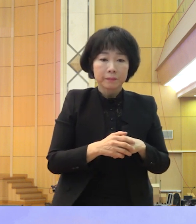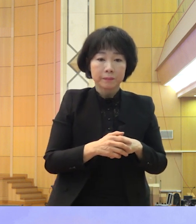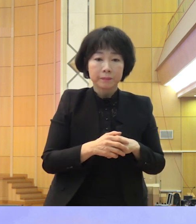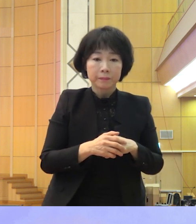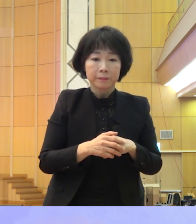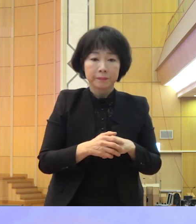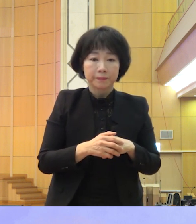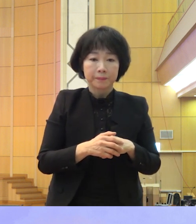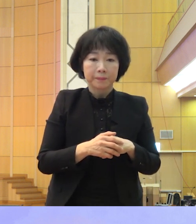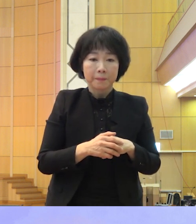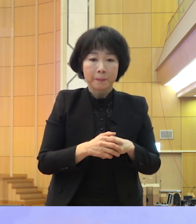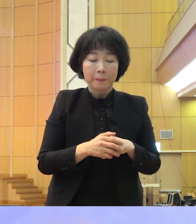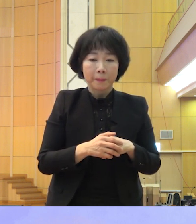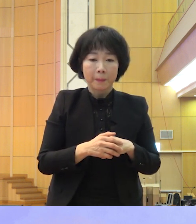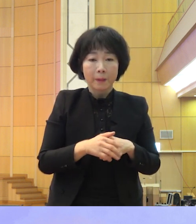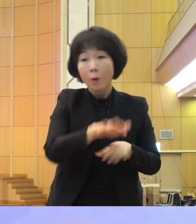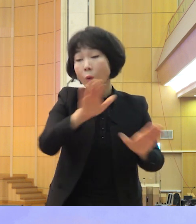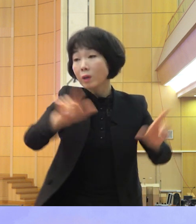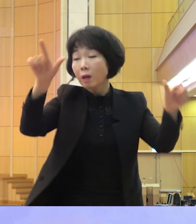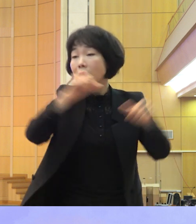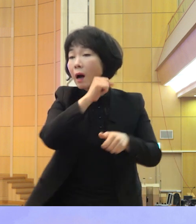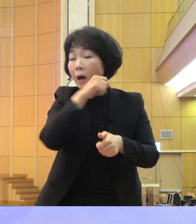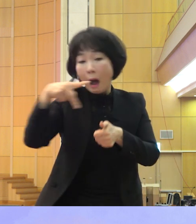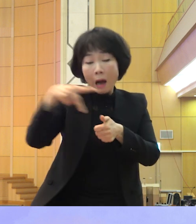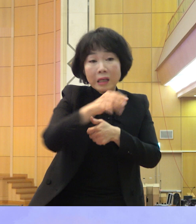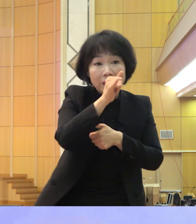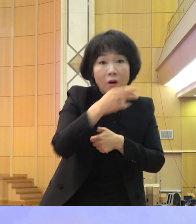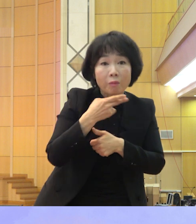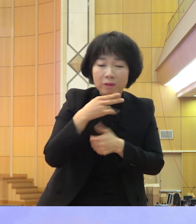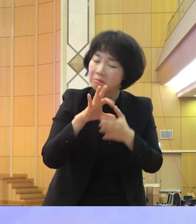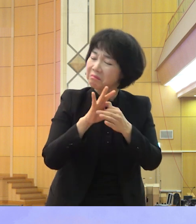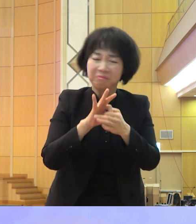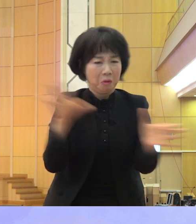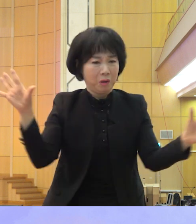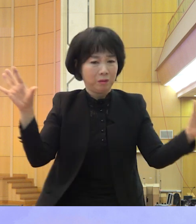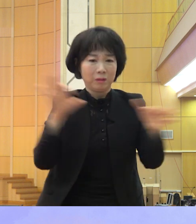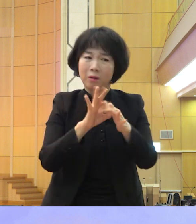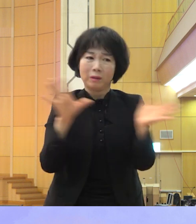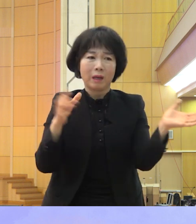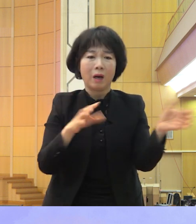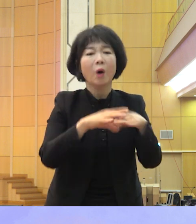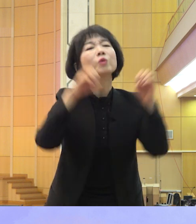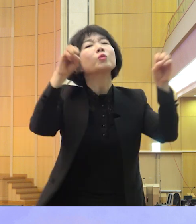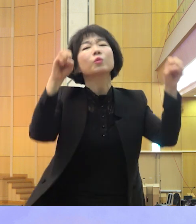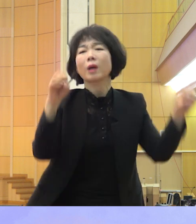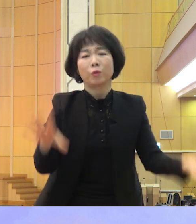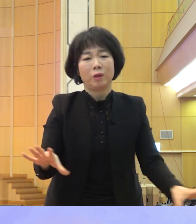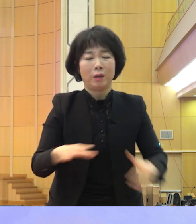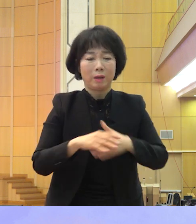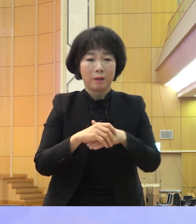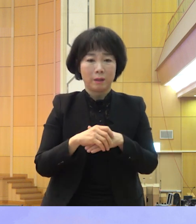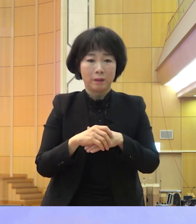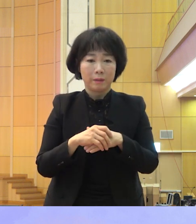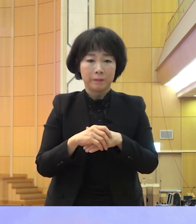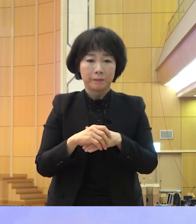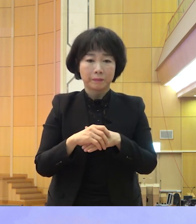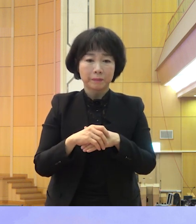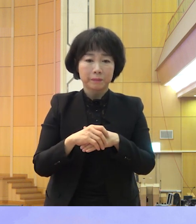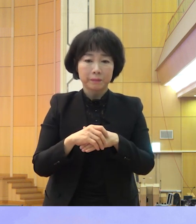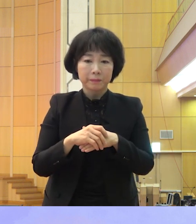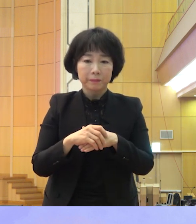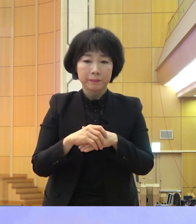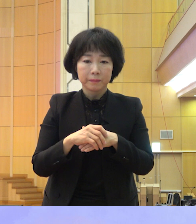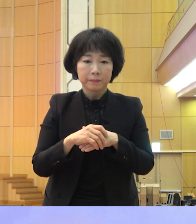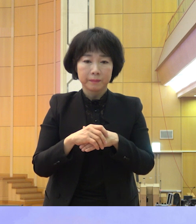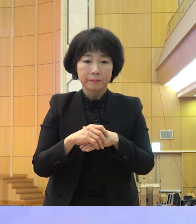그죠? 예. 할례 받은 자나 할례 받지 않은 자나 때가 되면 다 소용없다. 다 벌